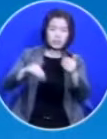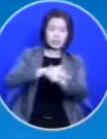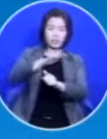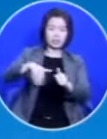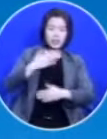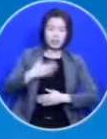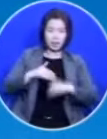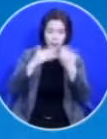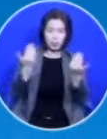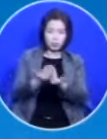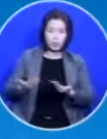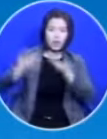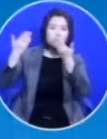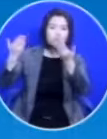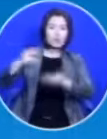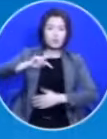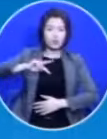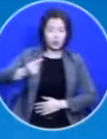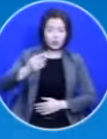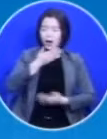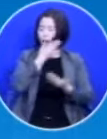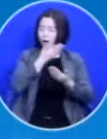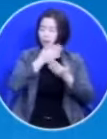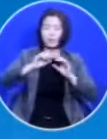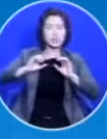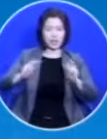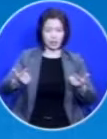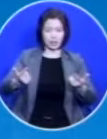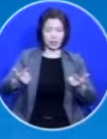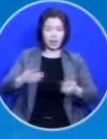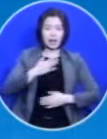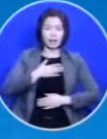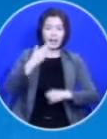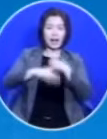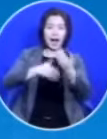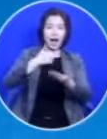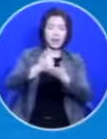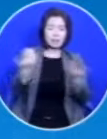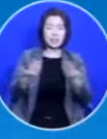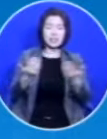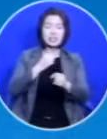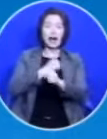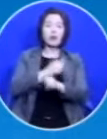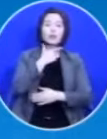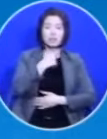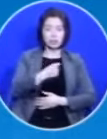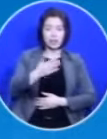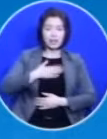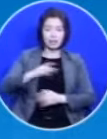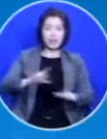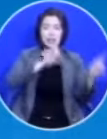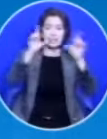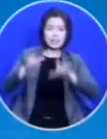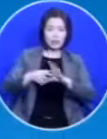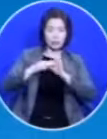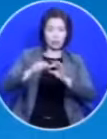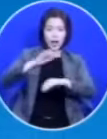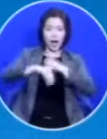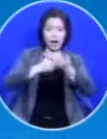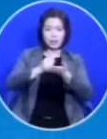전부를 내어주어도 전혀 아깝지 않았다 나는 하나님의 일을 하고 싶었다 내 삶을 통해 하나님이